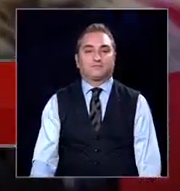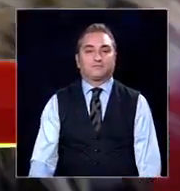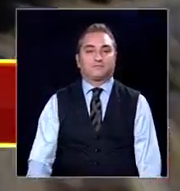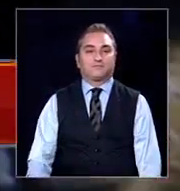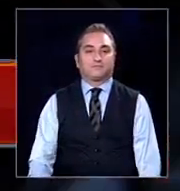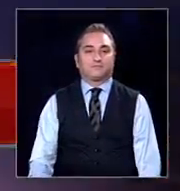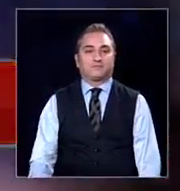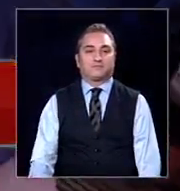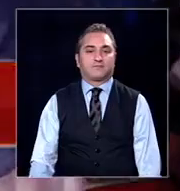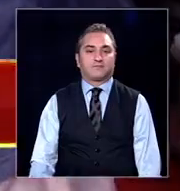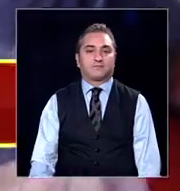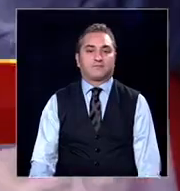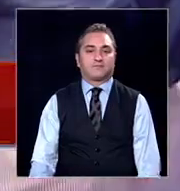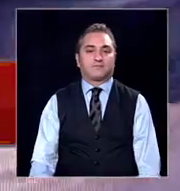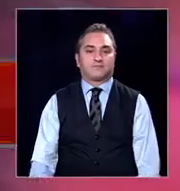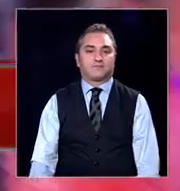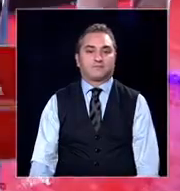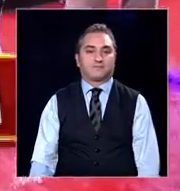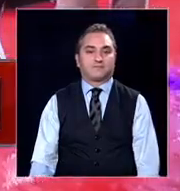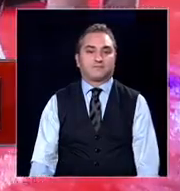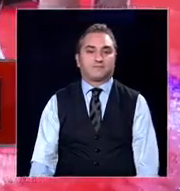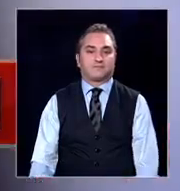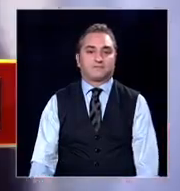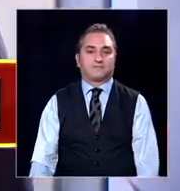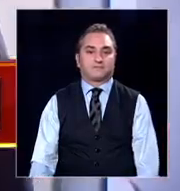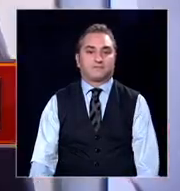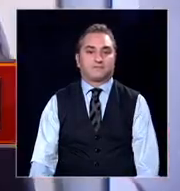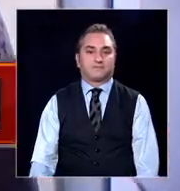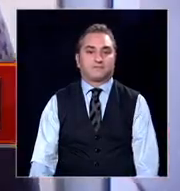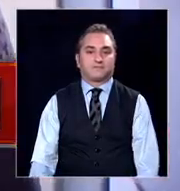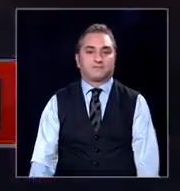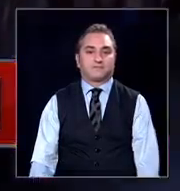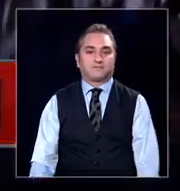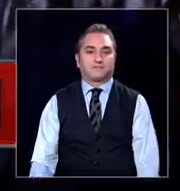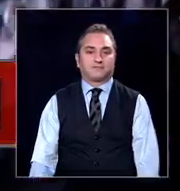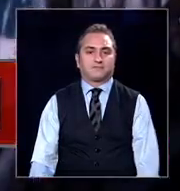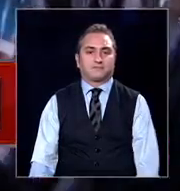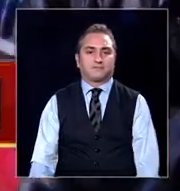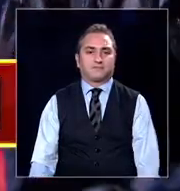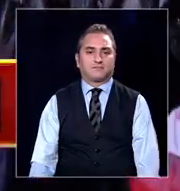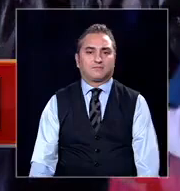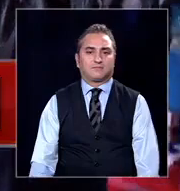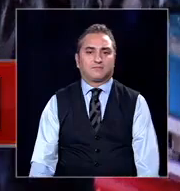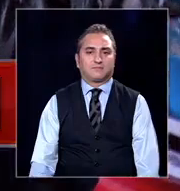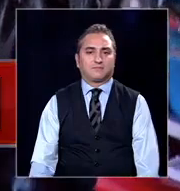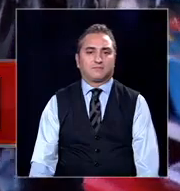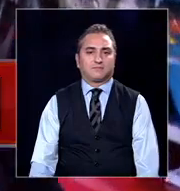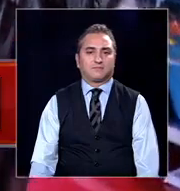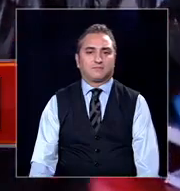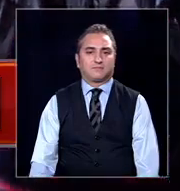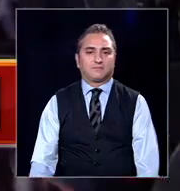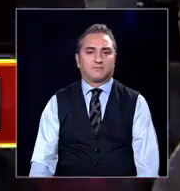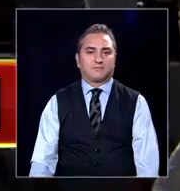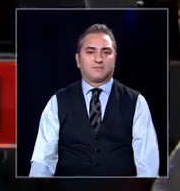Hamsi almayı düşünüyorum. Hamsiler artık bitti. Hamsi düşünüyorum. Hamsi daha çok satılmaya başladı. Bana bu sene daha küçük geldi